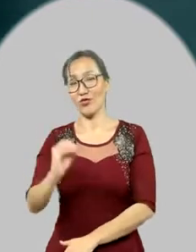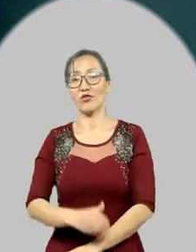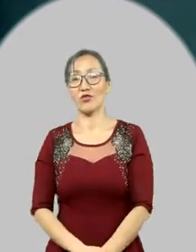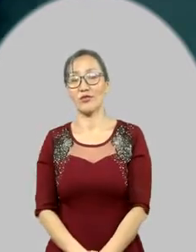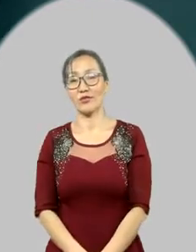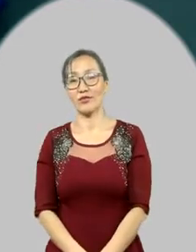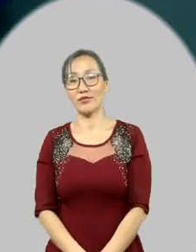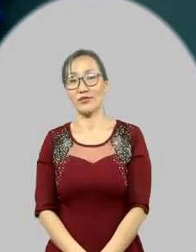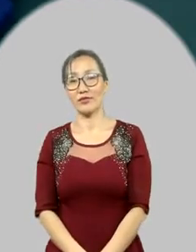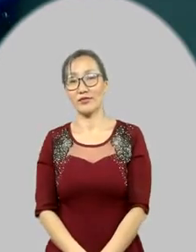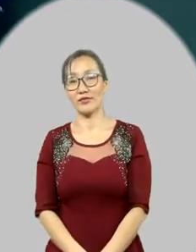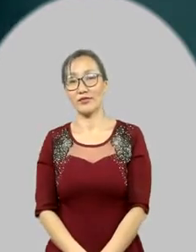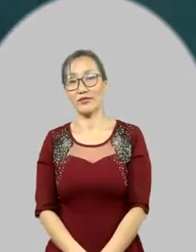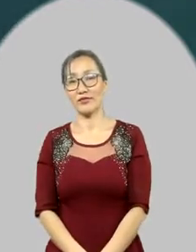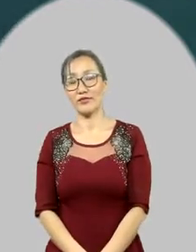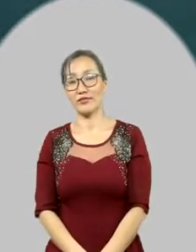640.